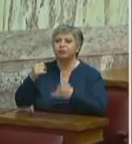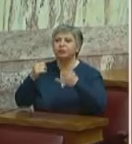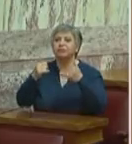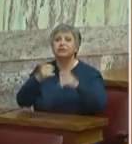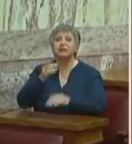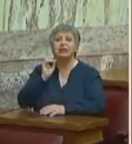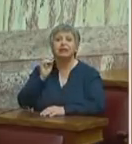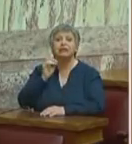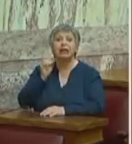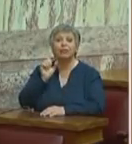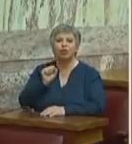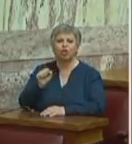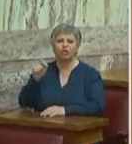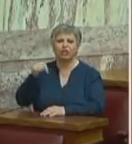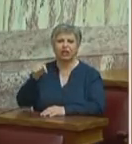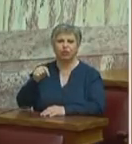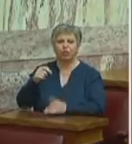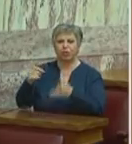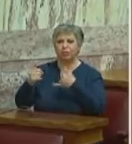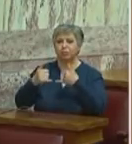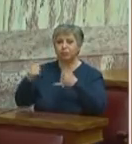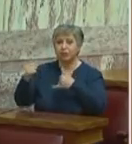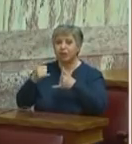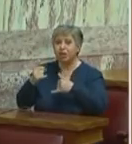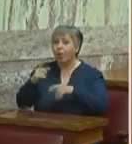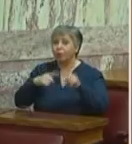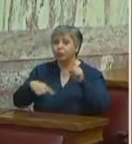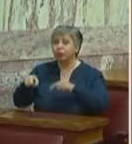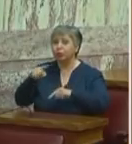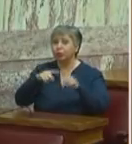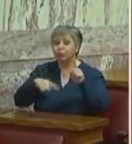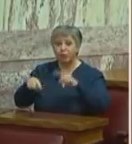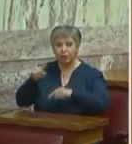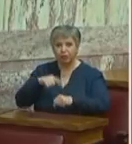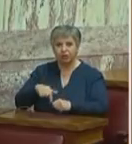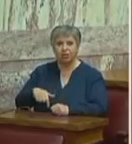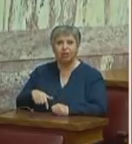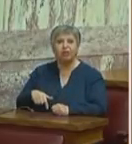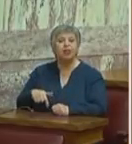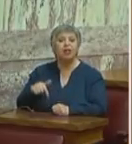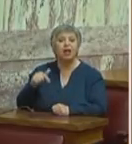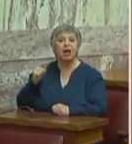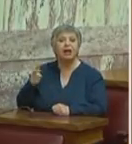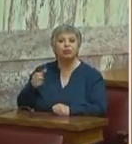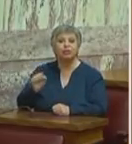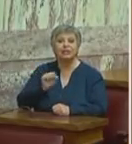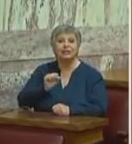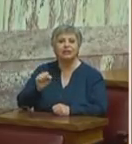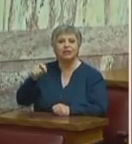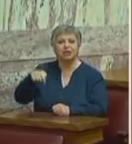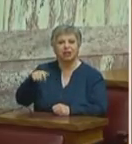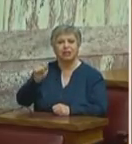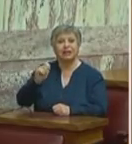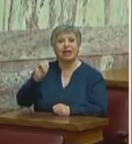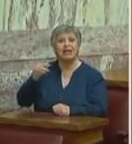φαίνεται. Και ποιος ήταν τότε ο κύριος Σταϊκούρας? Ο πολιτικός προϊστάμενος του Γενικού Λογιστηρίου του